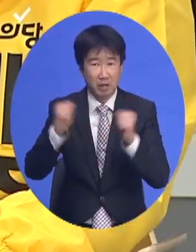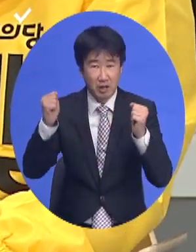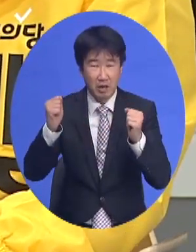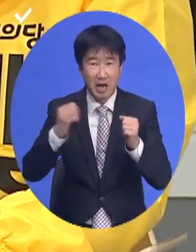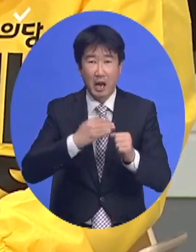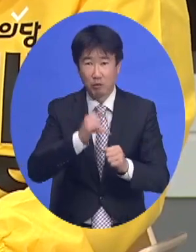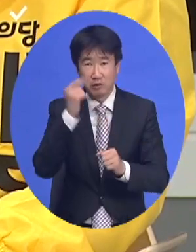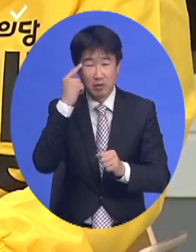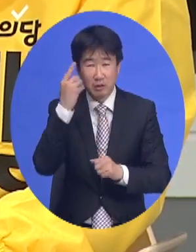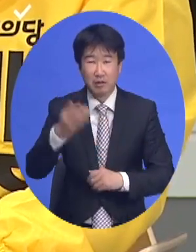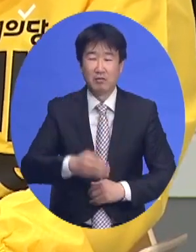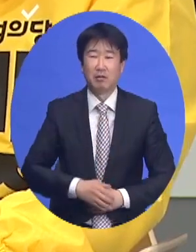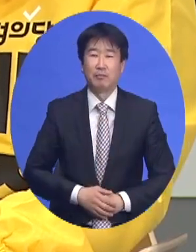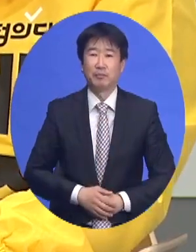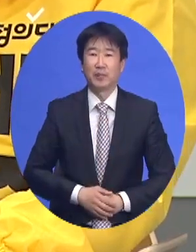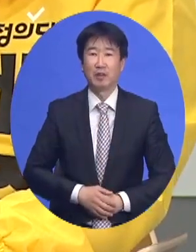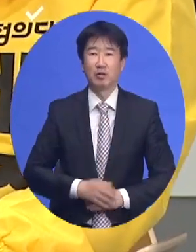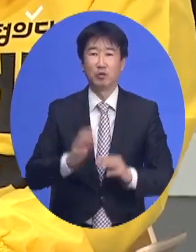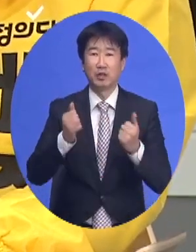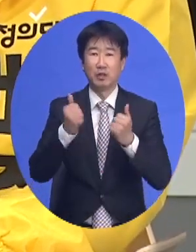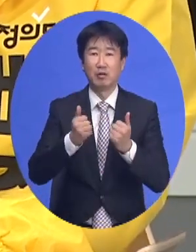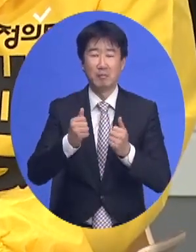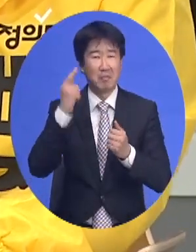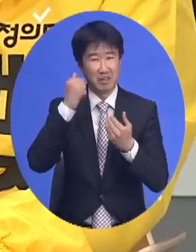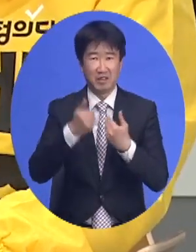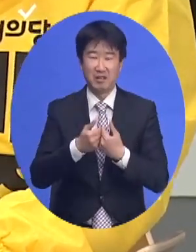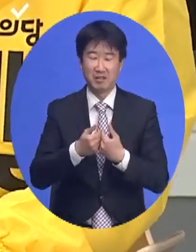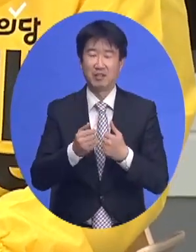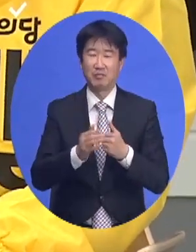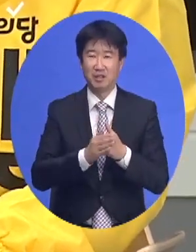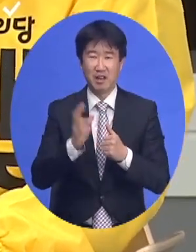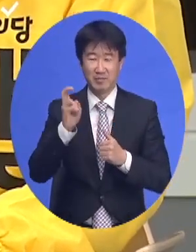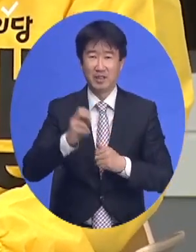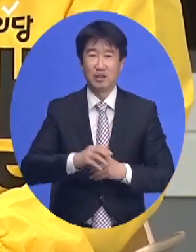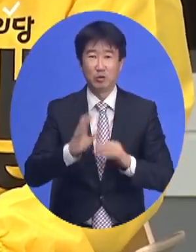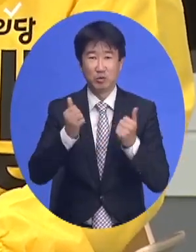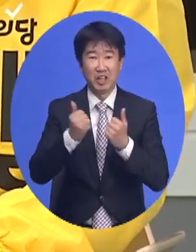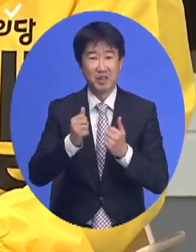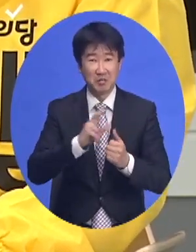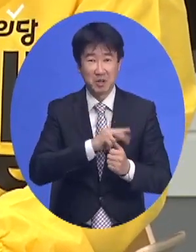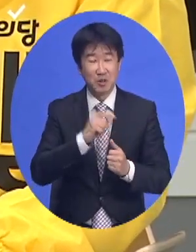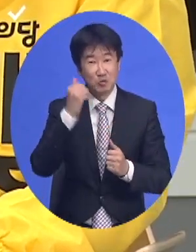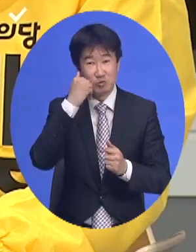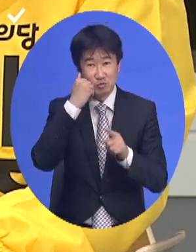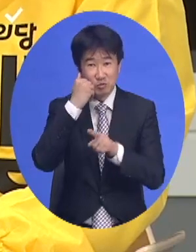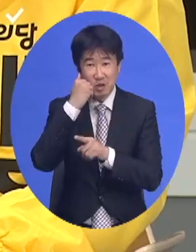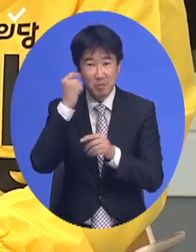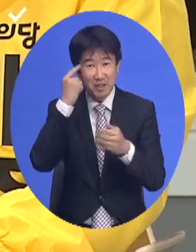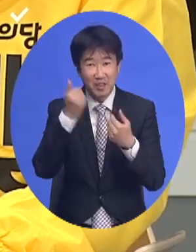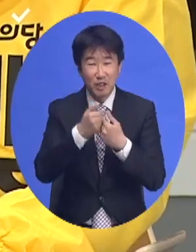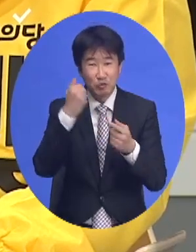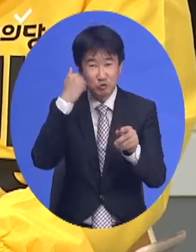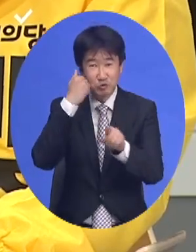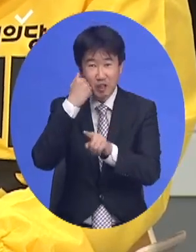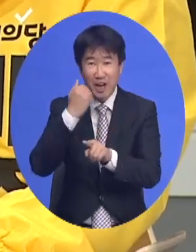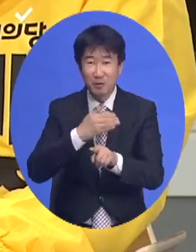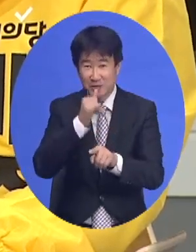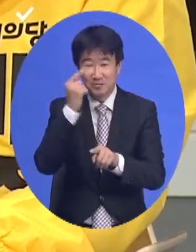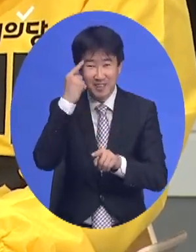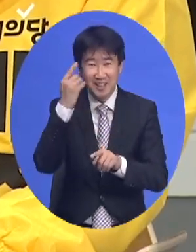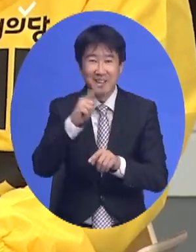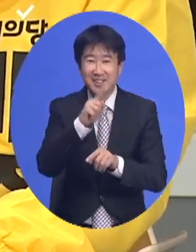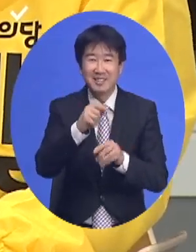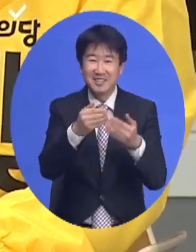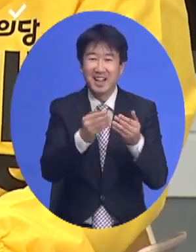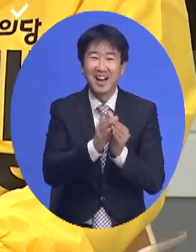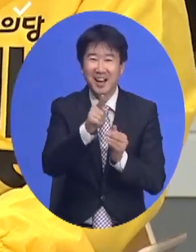알고나 계십니까? 그것도 국회의원들이 반대해서 안 됐죠. 그 국회의원들이 누구 어떤 국회의원들이 반대해서 안 된 줄 아십니까? 그거는 뭐 어느